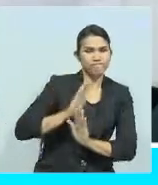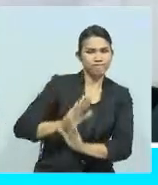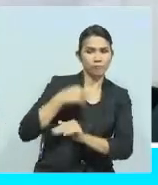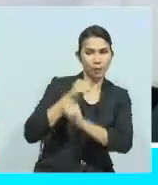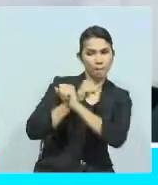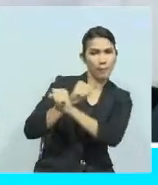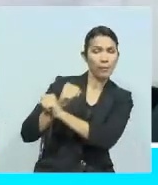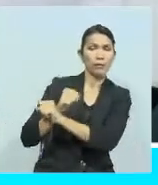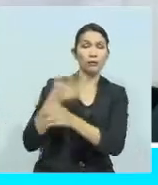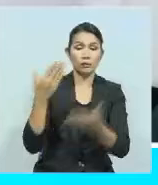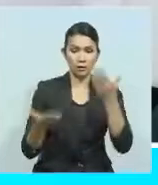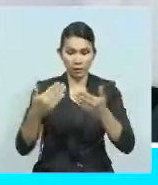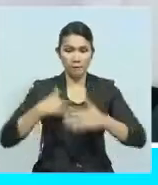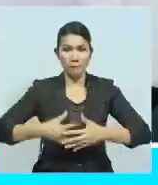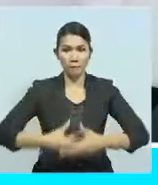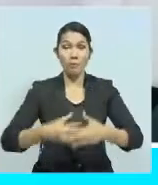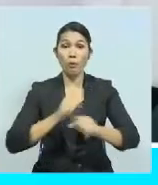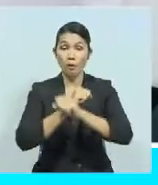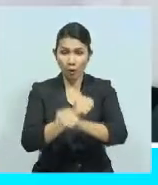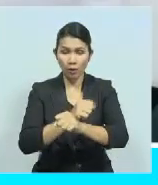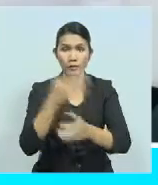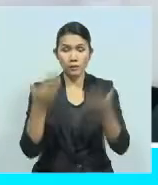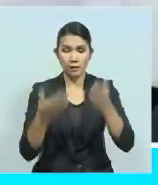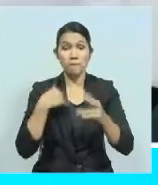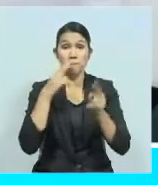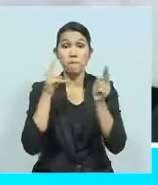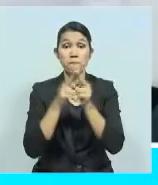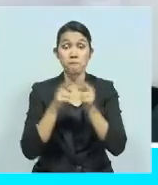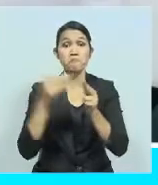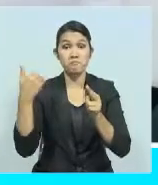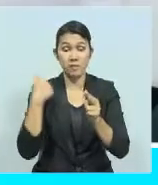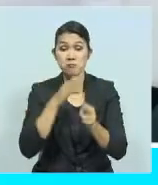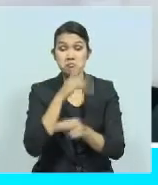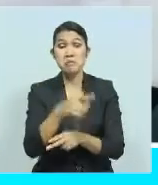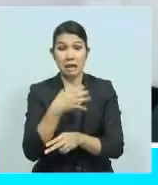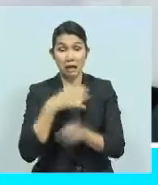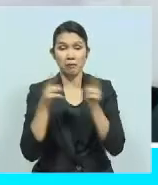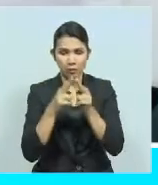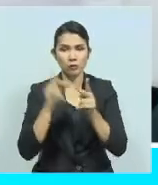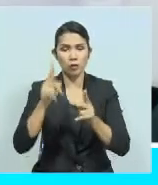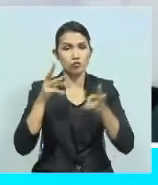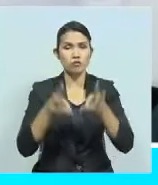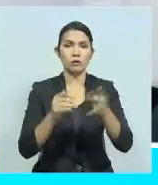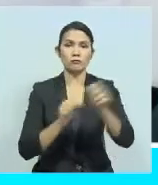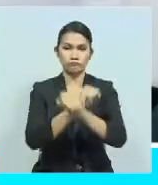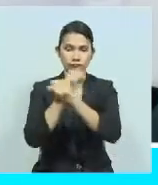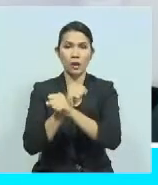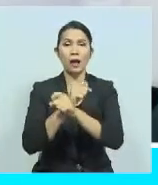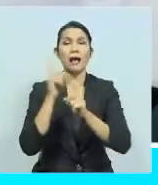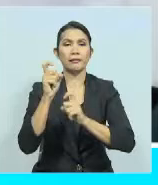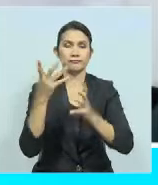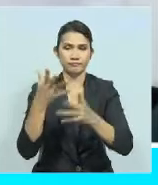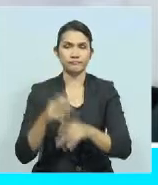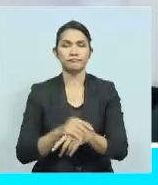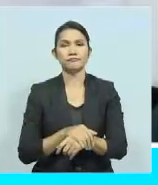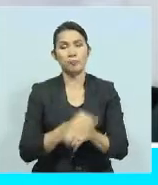การคุมกำเนิดหรือการมีเพศสัมพันธ์แบบปลอดภัยในกรณีที่ตัดสินใจที่จะมีเพศสัมพันธ์ค่ะ ค่ะแล้วอย่างนี้คุณ